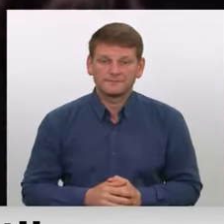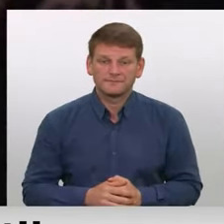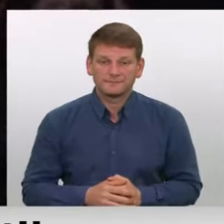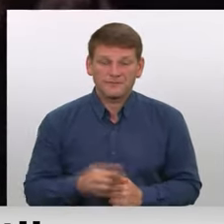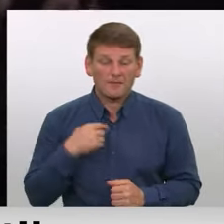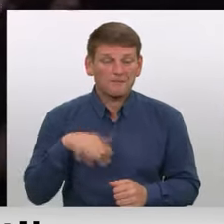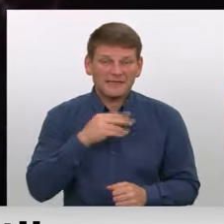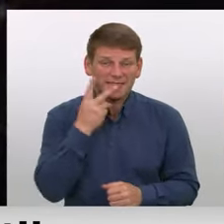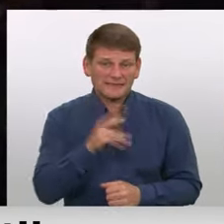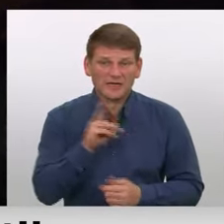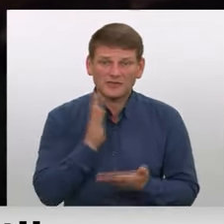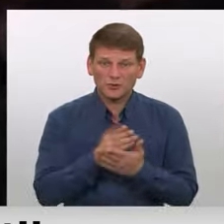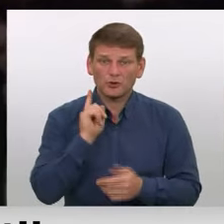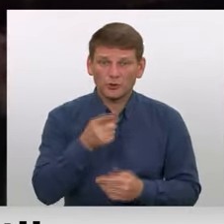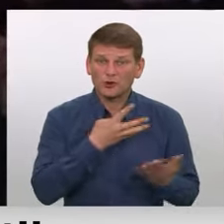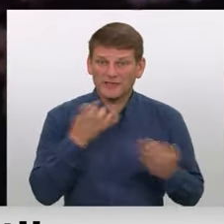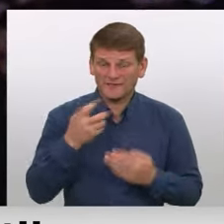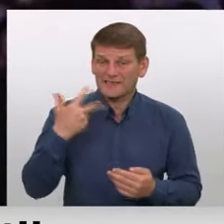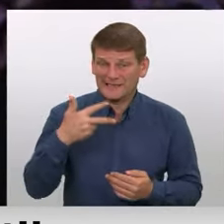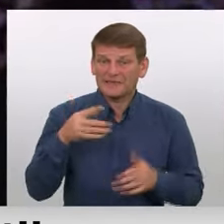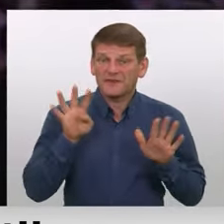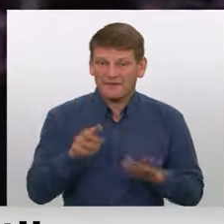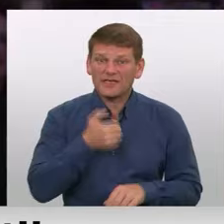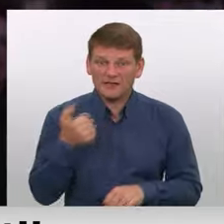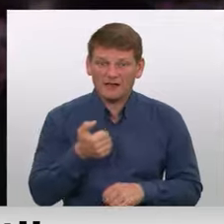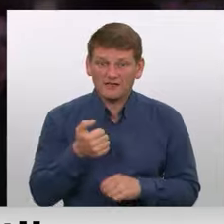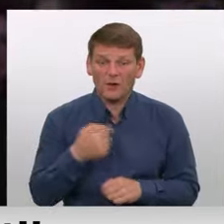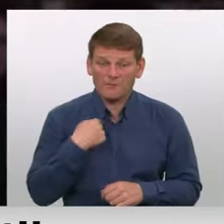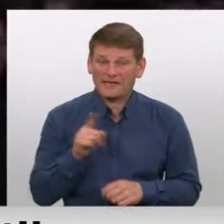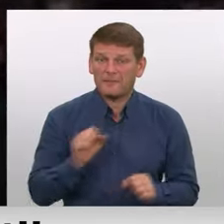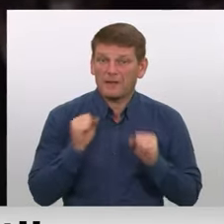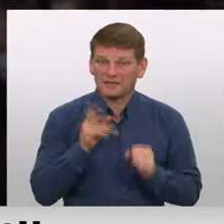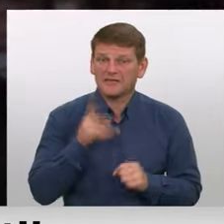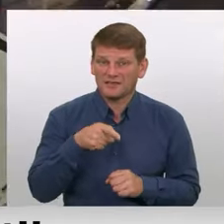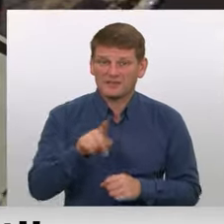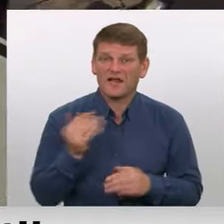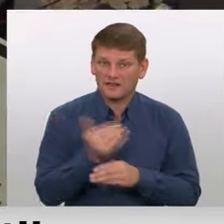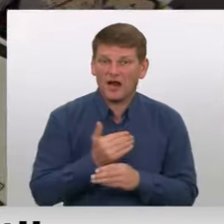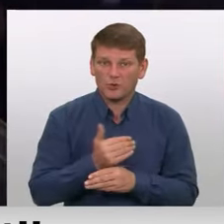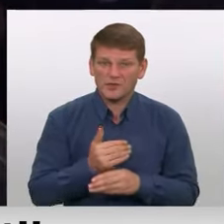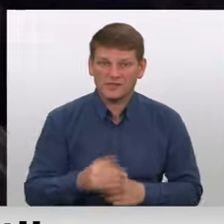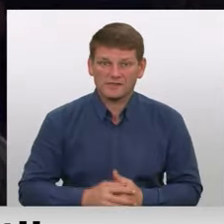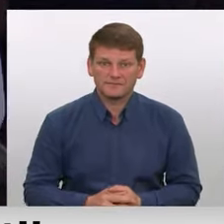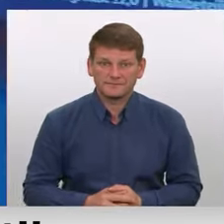Mēs redzējām, kas notika 1939. Gadā, un man ir bail, ka tas atkārtosies.